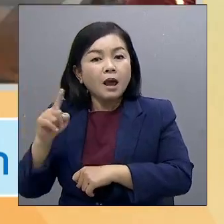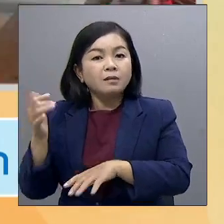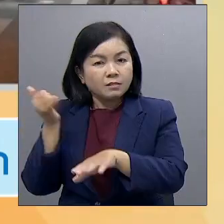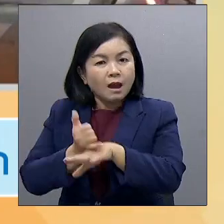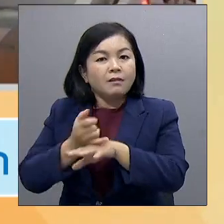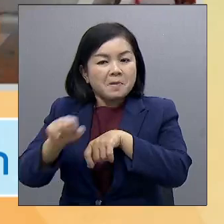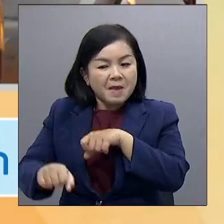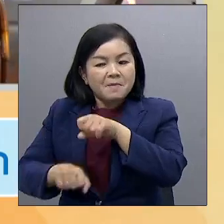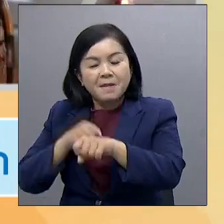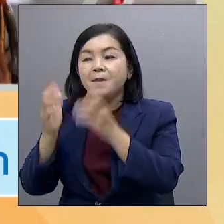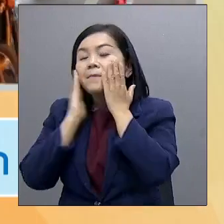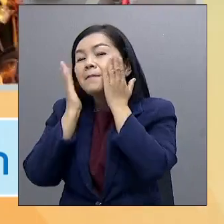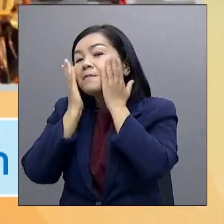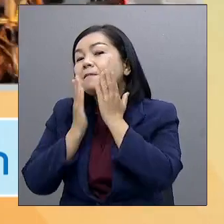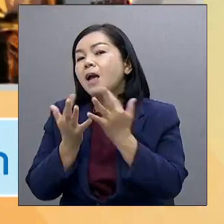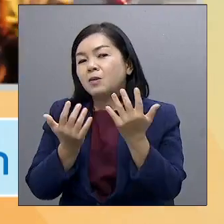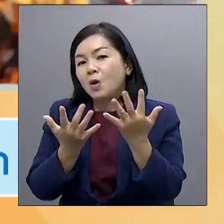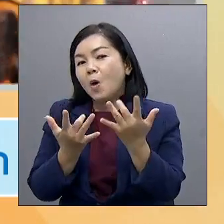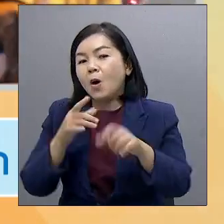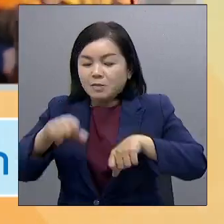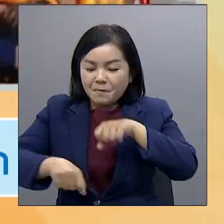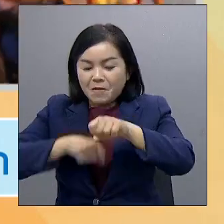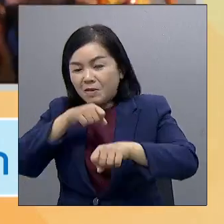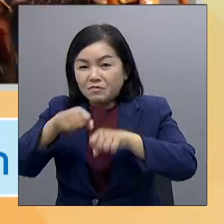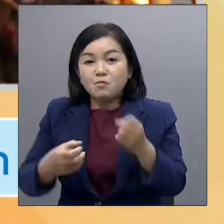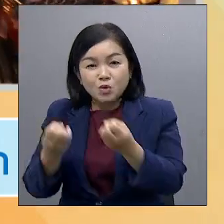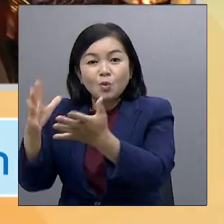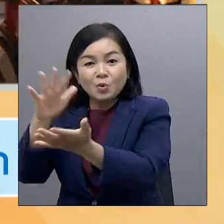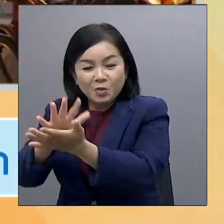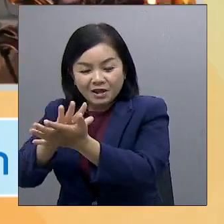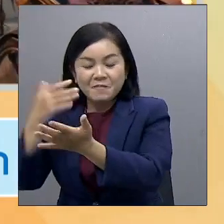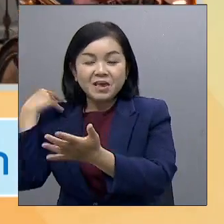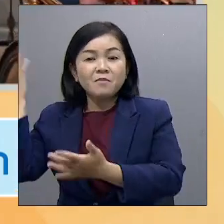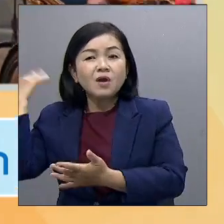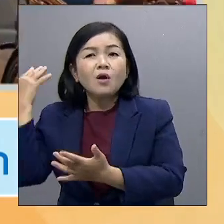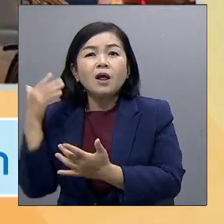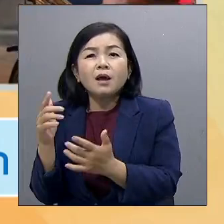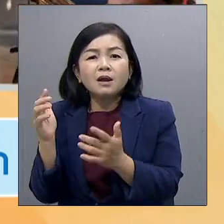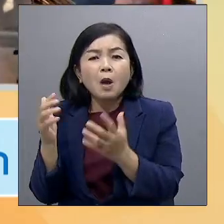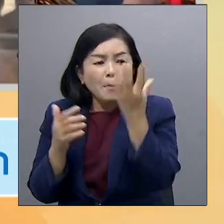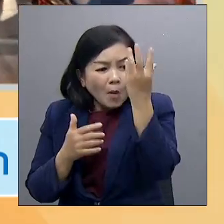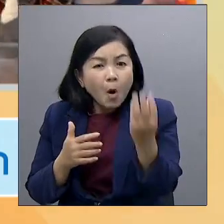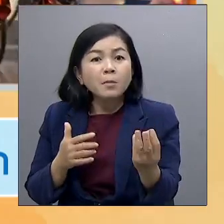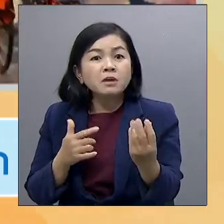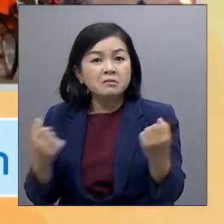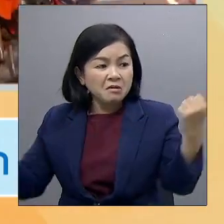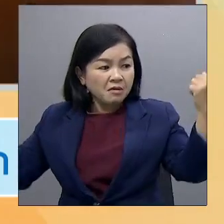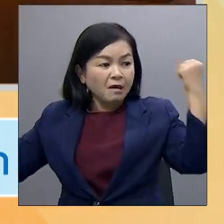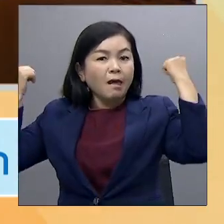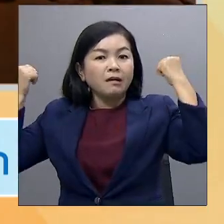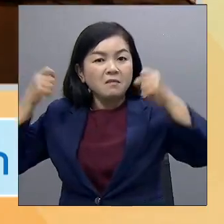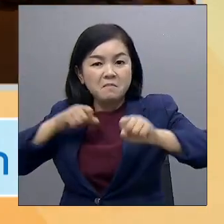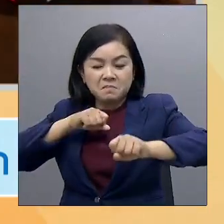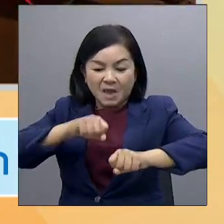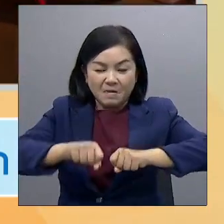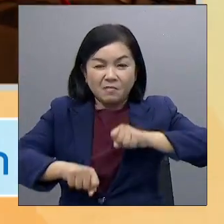ต้องแต่งตัวท้าแป้งหรือเท้านั่งรอรถแล้วคนขีดแต่ละคนนะคุณผู้ชมสังเกตมั้คะตัวเล็กๆทั้งนั้นเลยแต่ว่าโอ้โหแรงเยอะจริงๆนะ